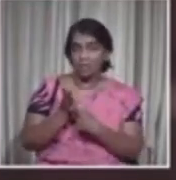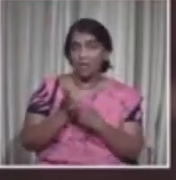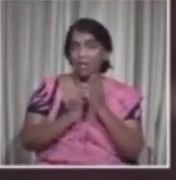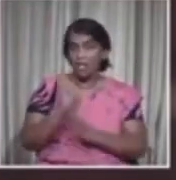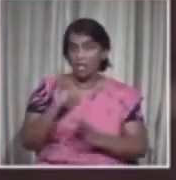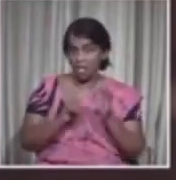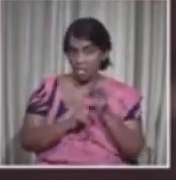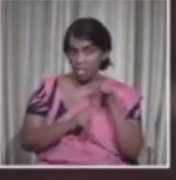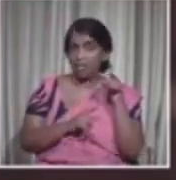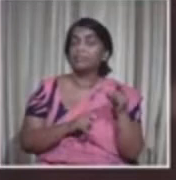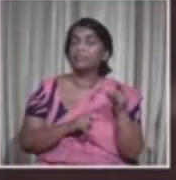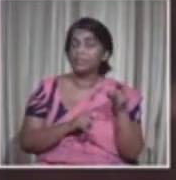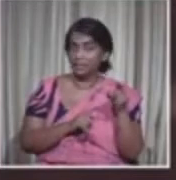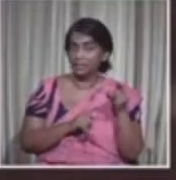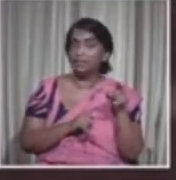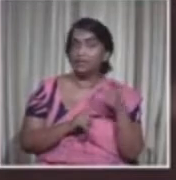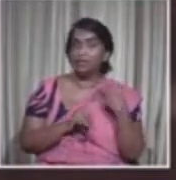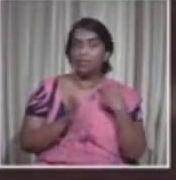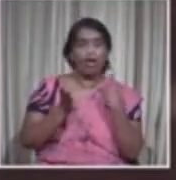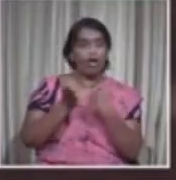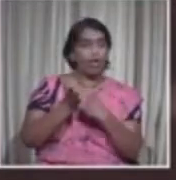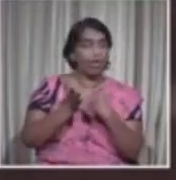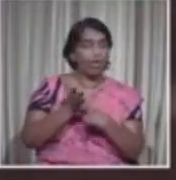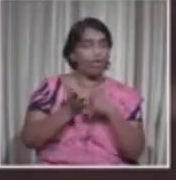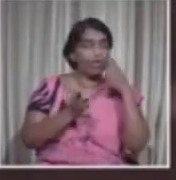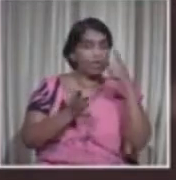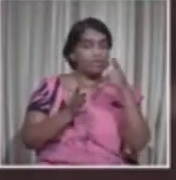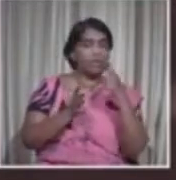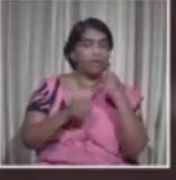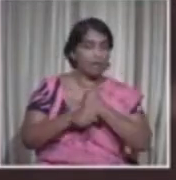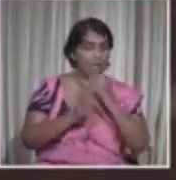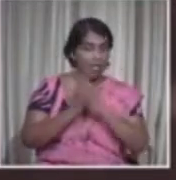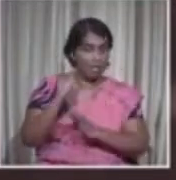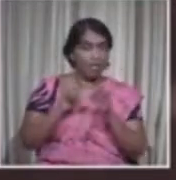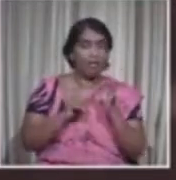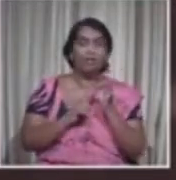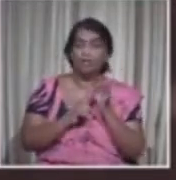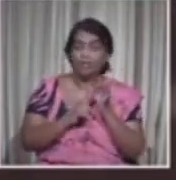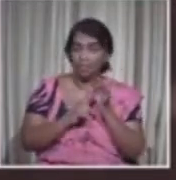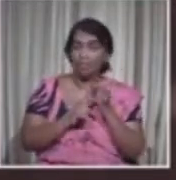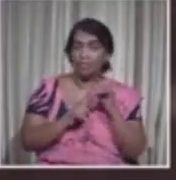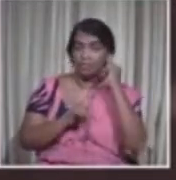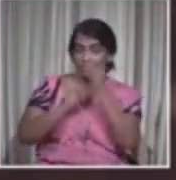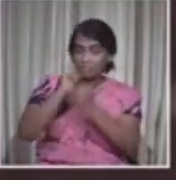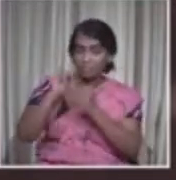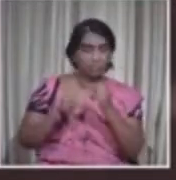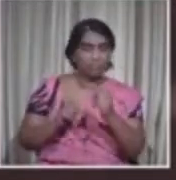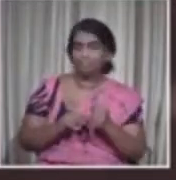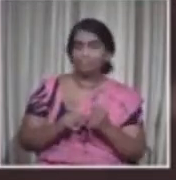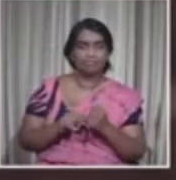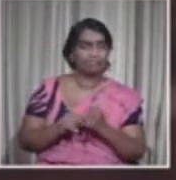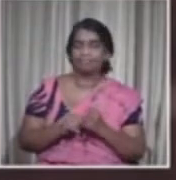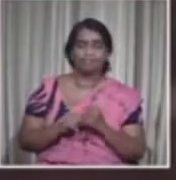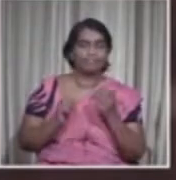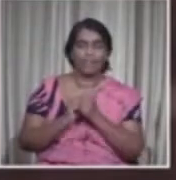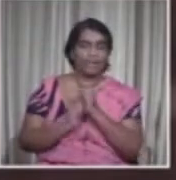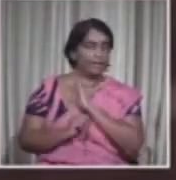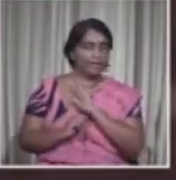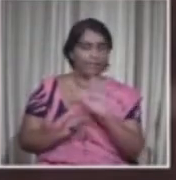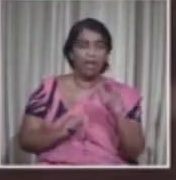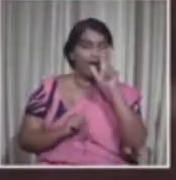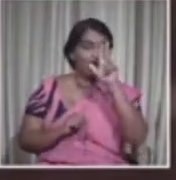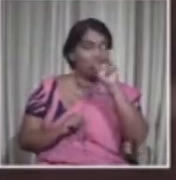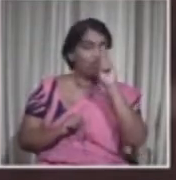ඇමතිතුමා, ඒ වගේම රොෂාන් අපේ රාජ්‍ය ඇමතිතුමා ඒ කරපු චෝදනාවල් කවදාකවත් වෙන්නේ නැහැ.